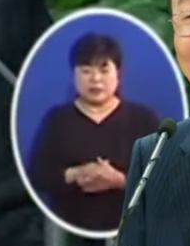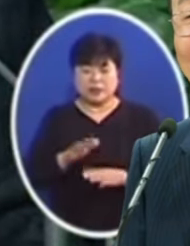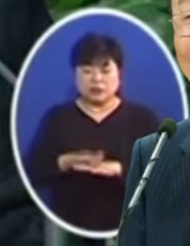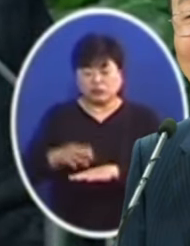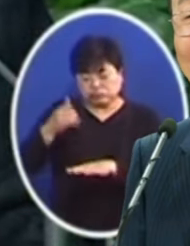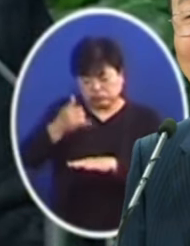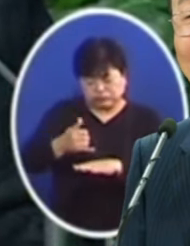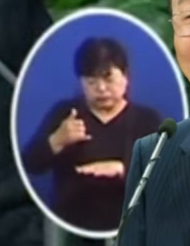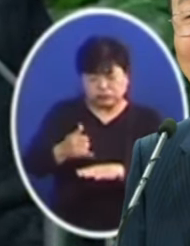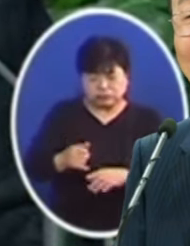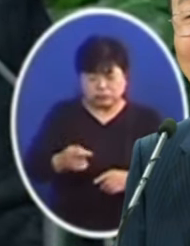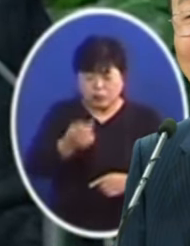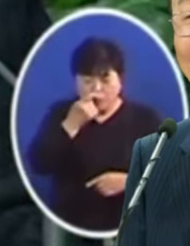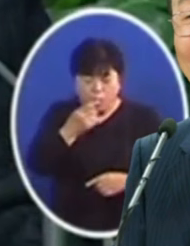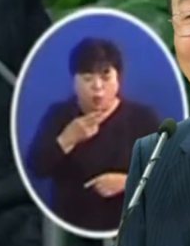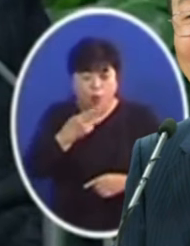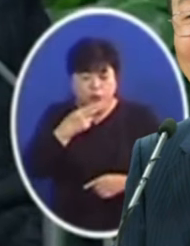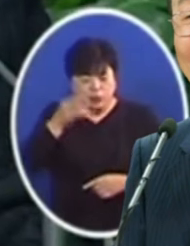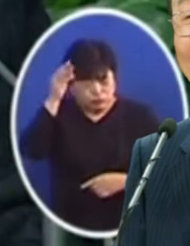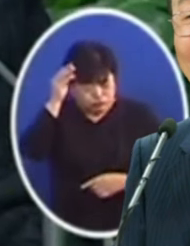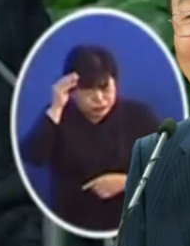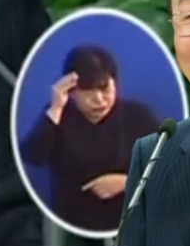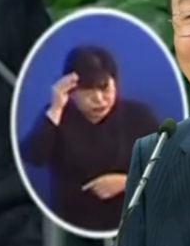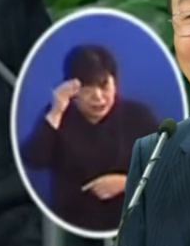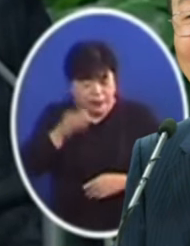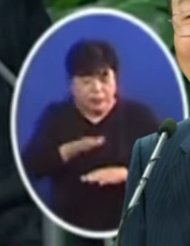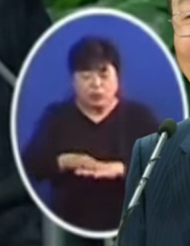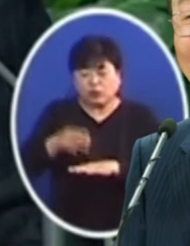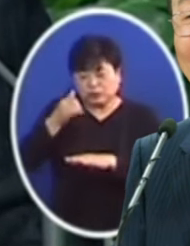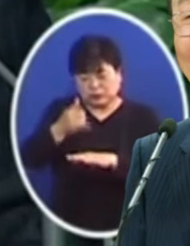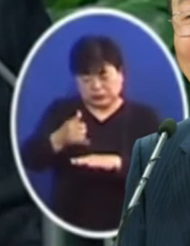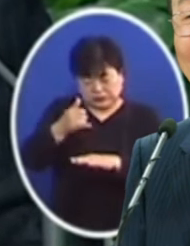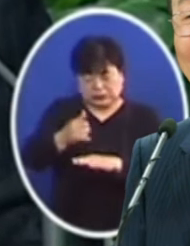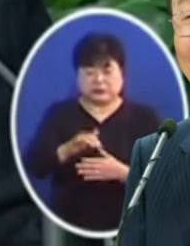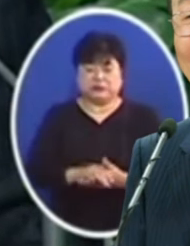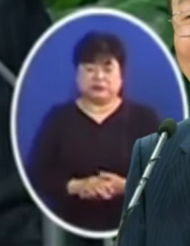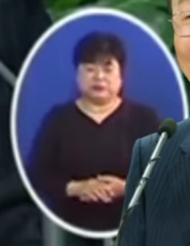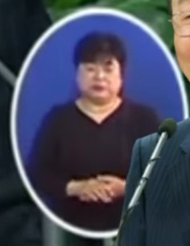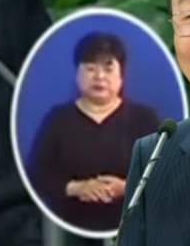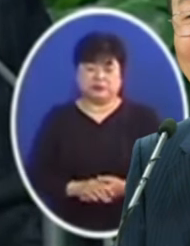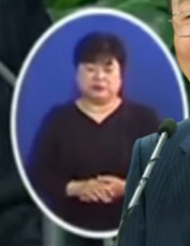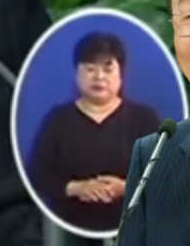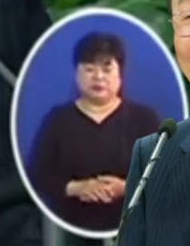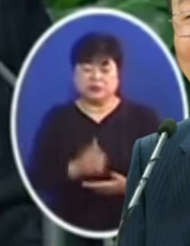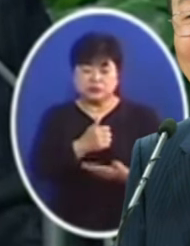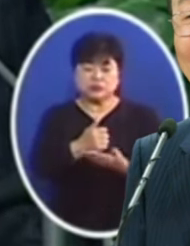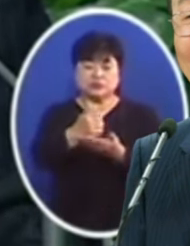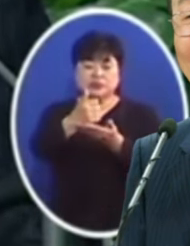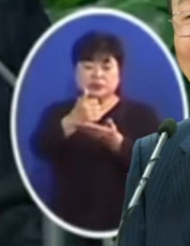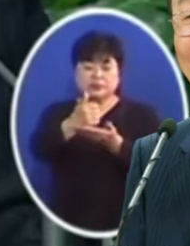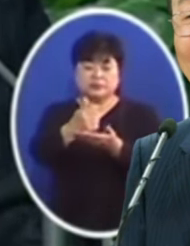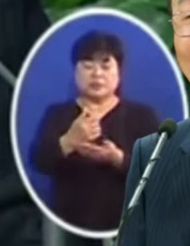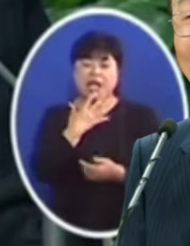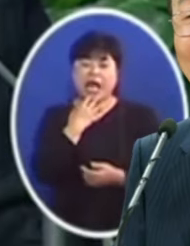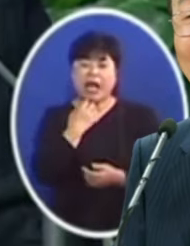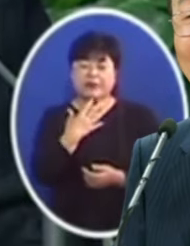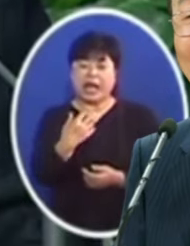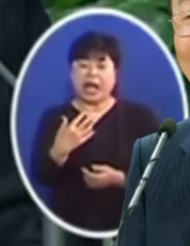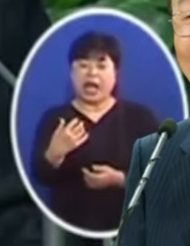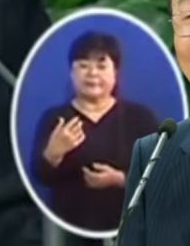농꾼이었습니다. 교육도 받지 못하고 순 농꾼으로 살았었습니다. 목장으로 사는데 주님이 하루 나타나서 아브라함에게,